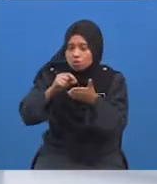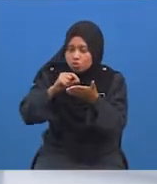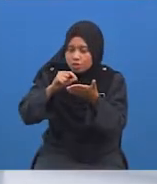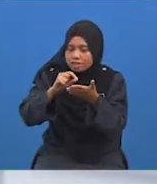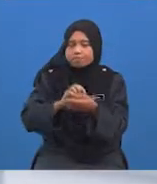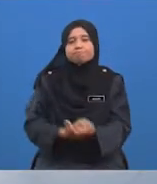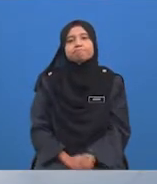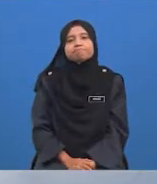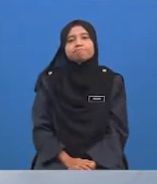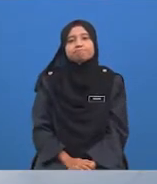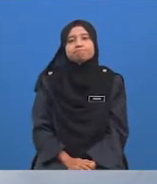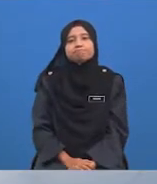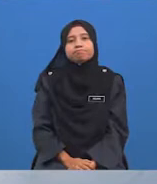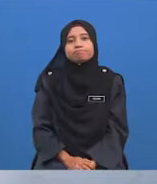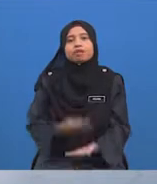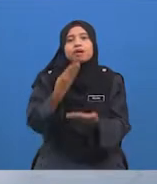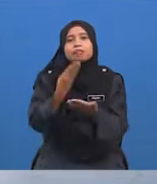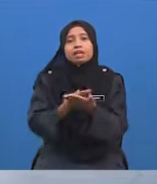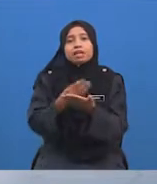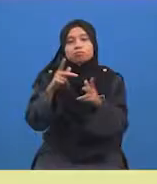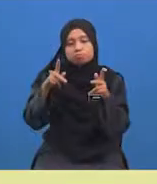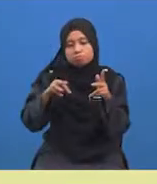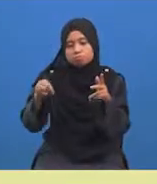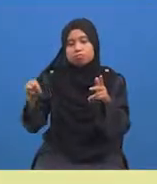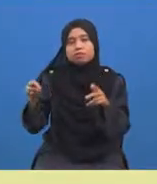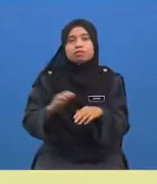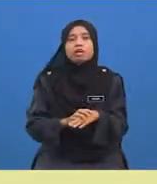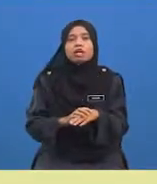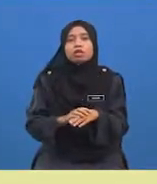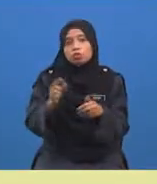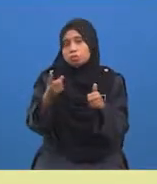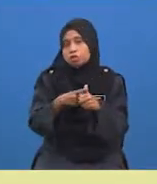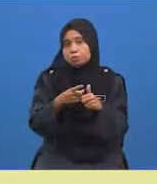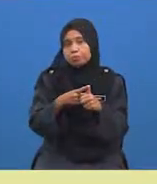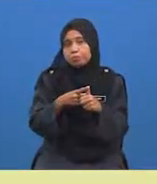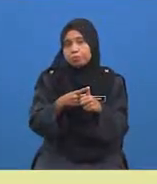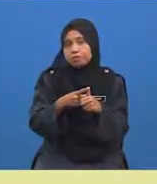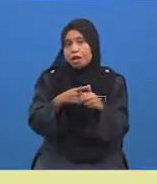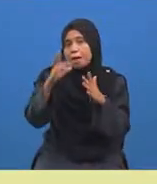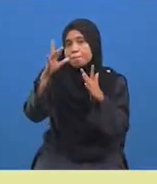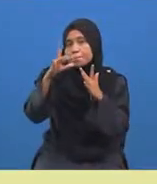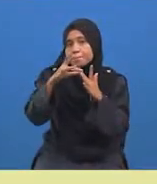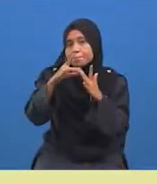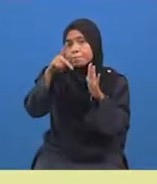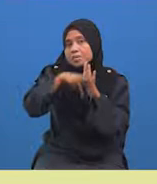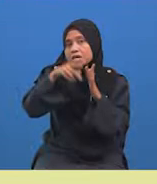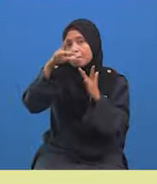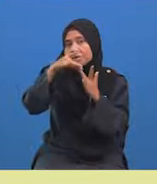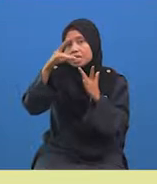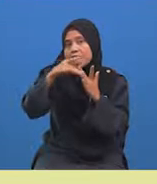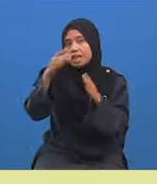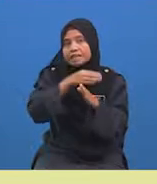ya. Baiklah para pelajar. Kaedah yang pertama adalah melalui pemilihan